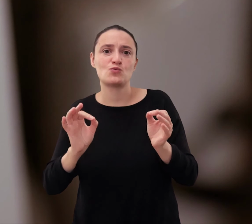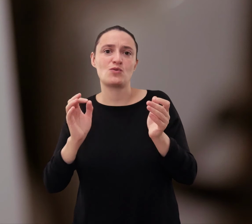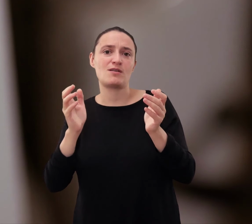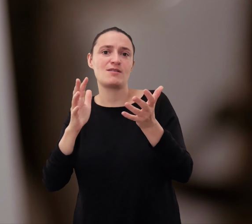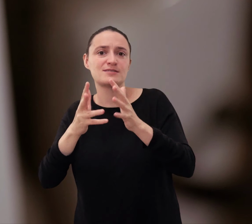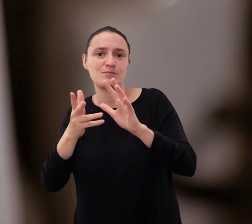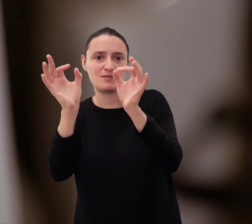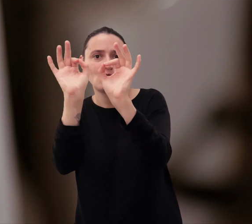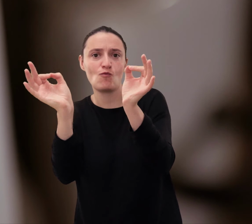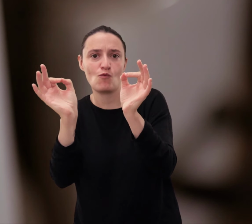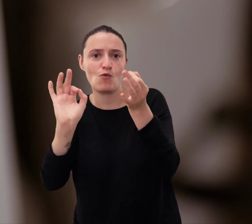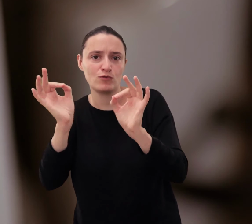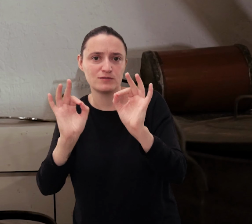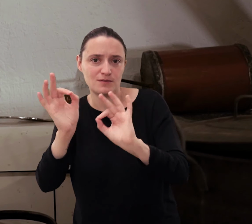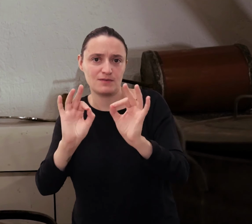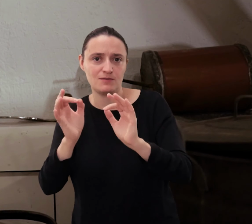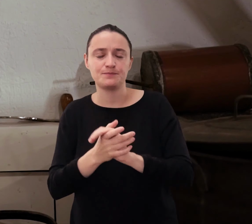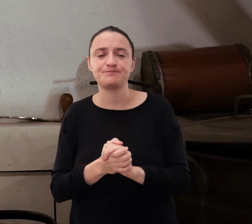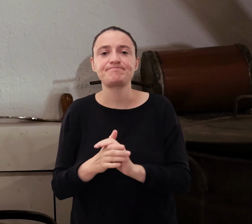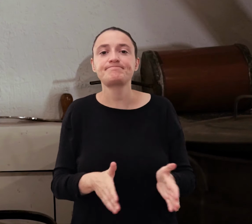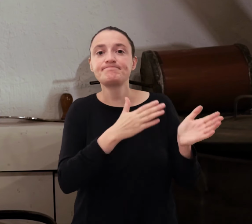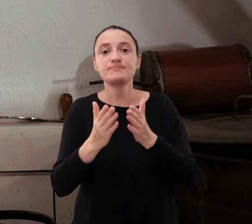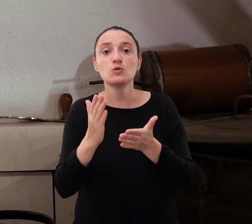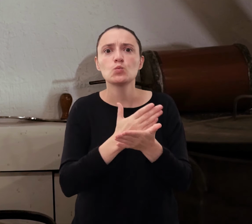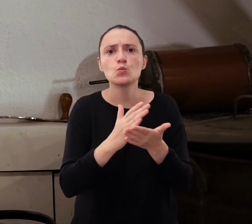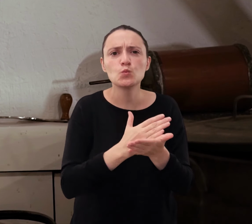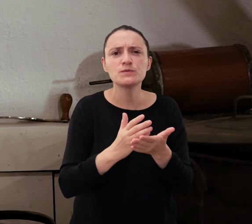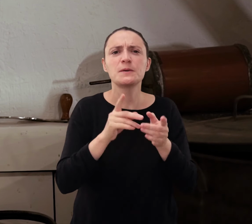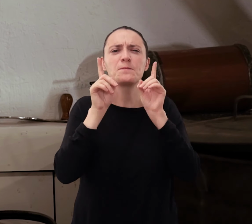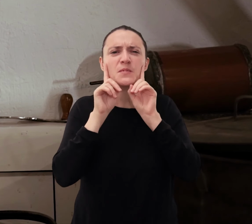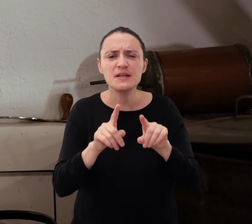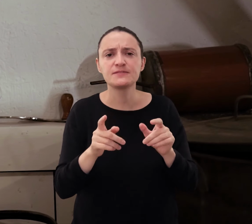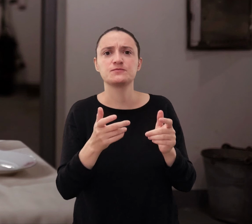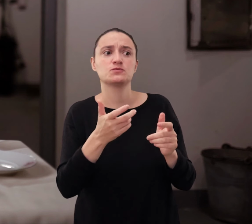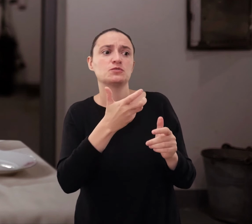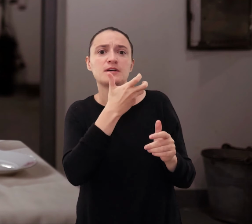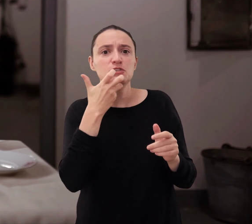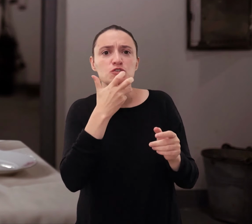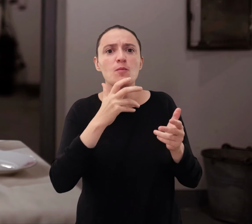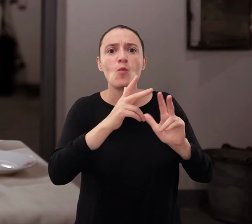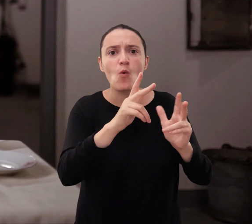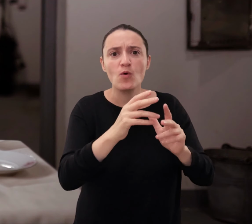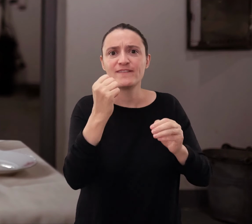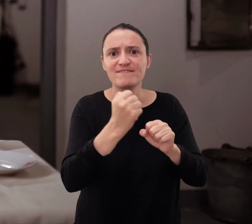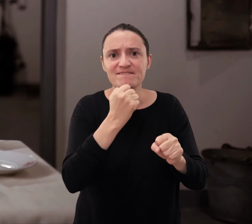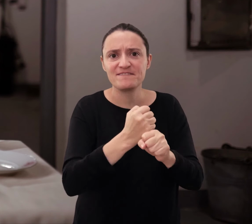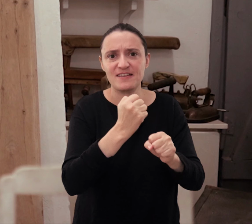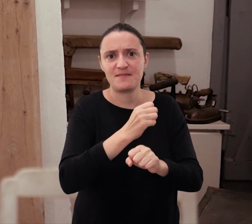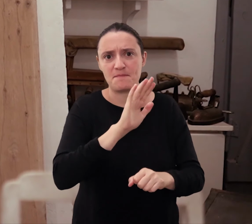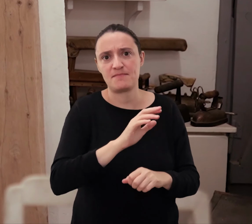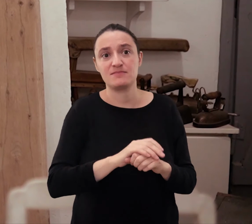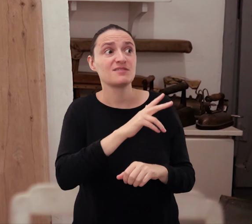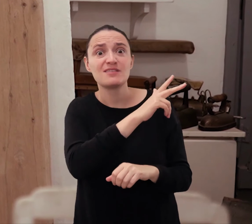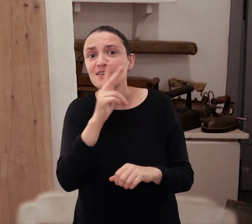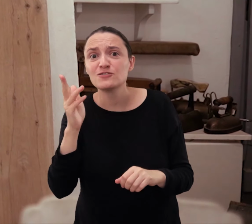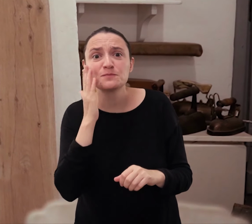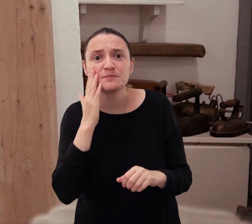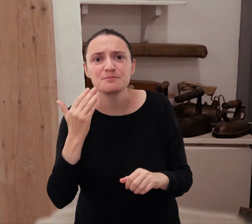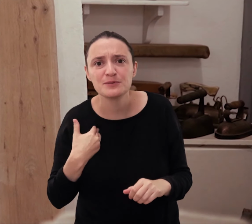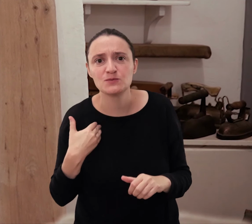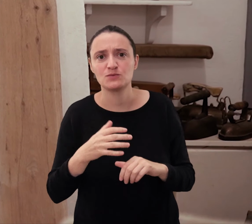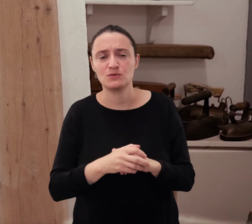która znajdowała się w każdym mieszkaniu. I mamy coś takiego, co rzadko się